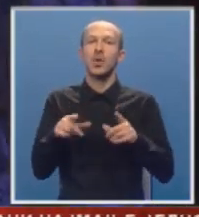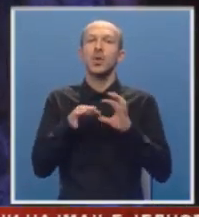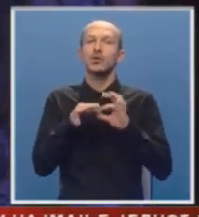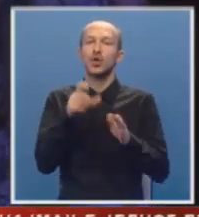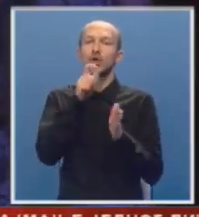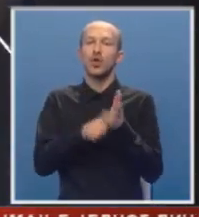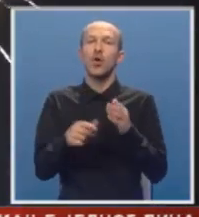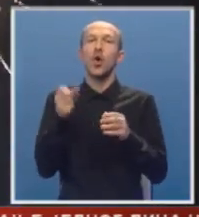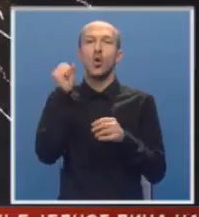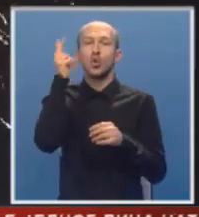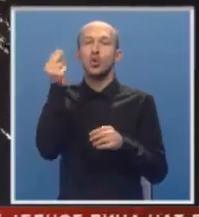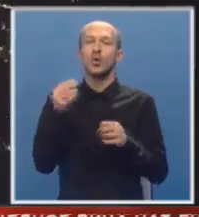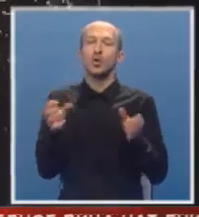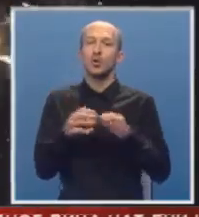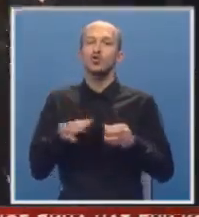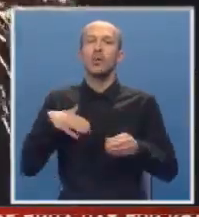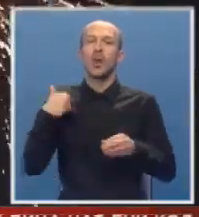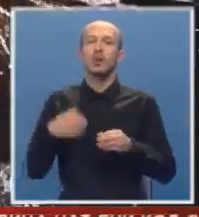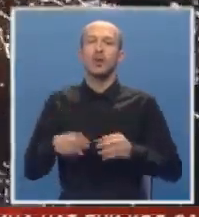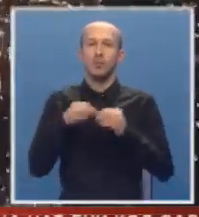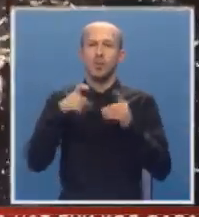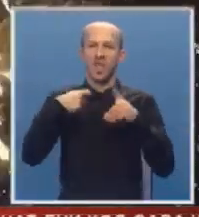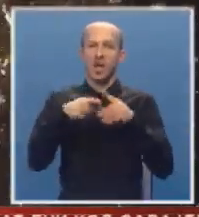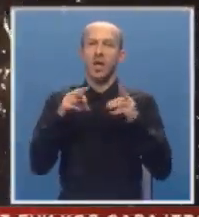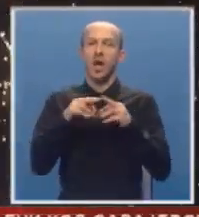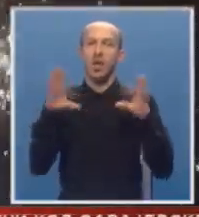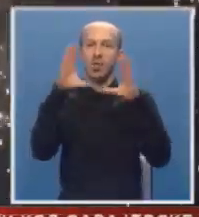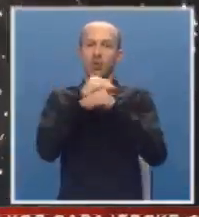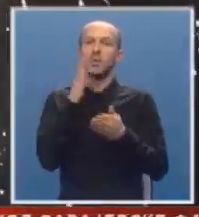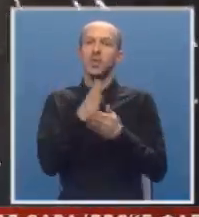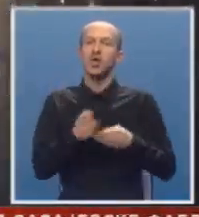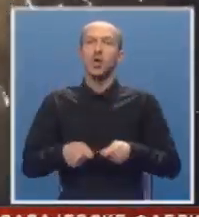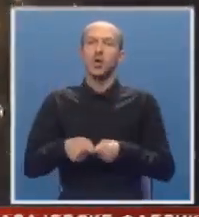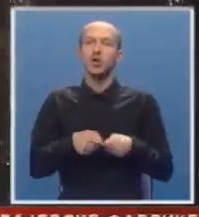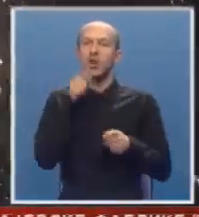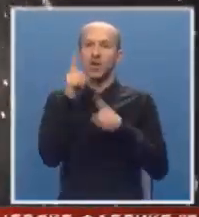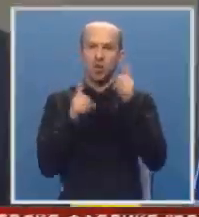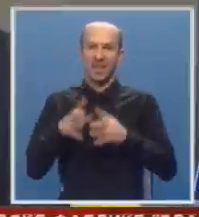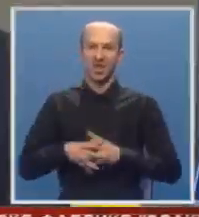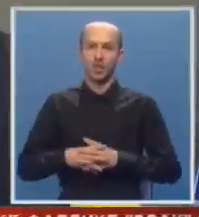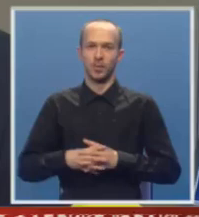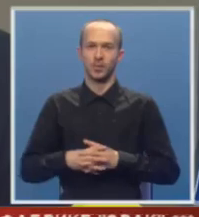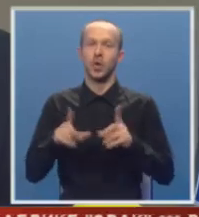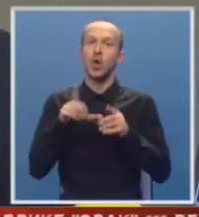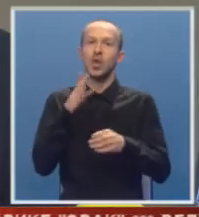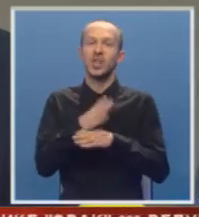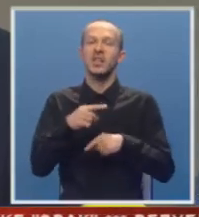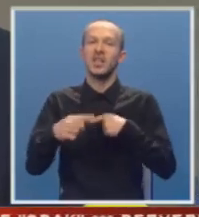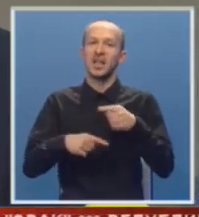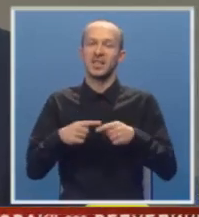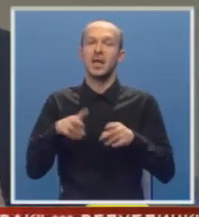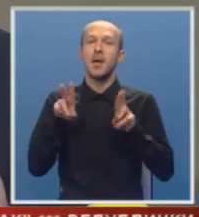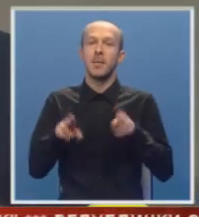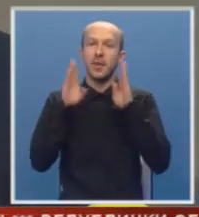izvođenju članova Kulturno-umjetničkog društva Mladih Bosiljak, a u ponoć će biti organizovani vatromet. U Derventi je tradicija da